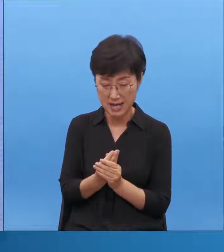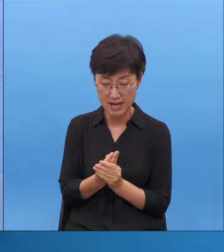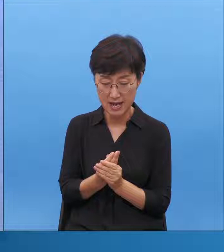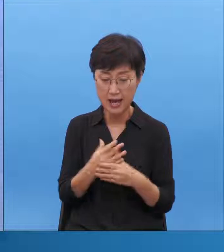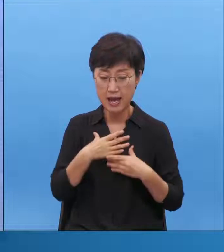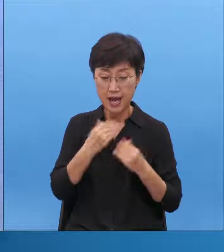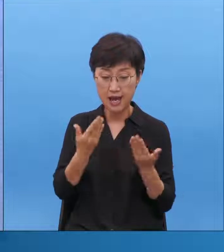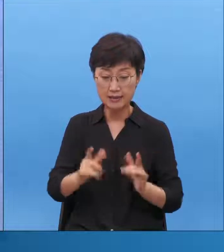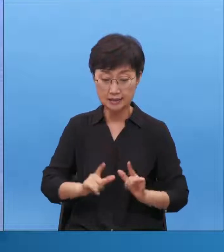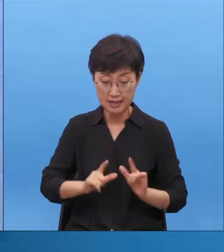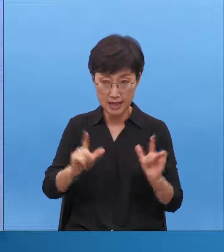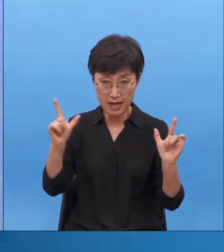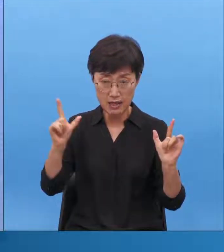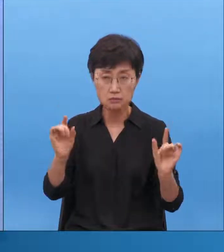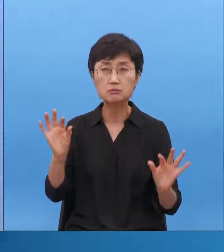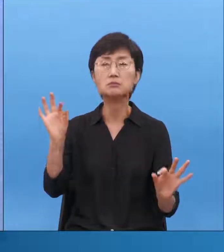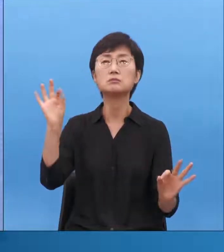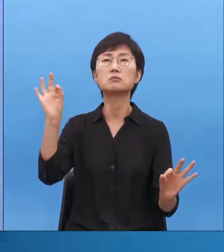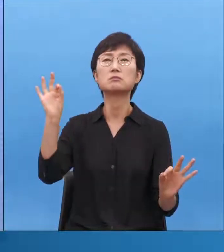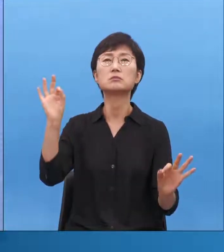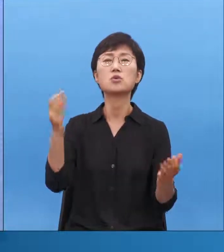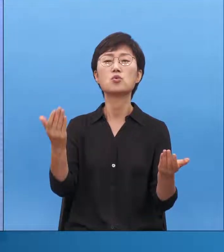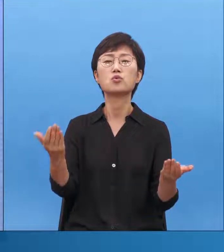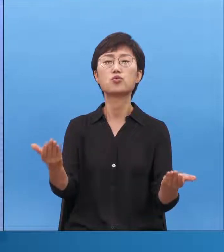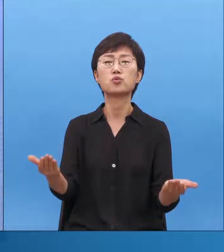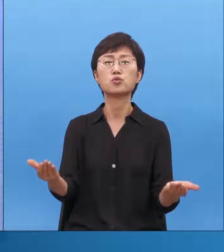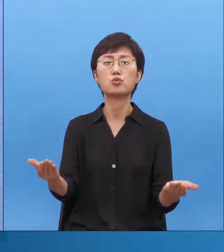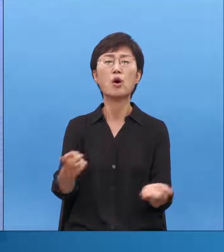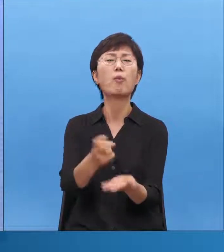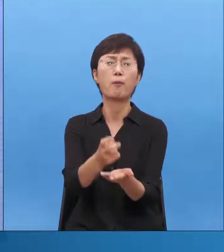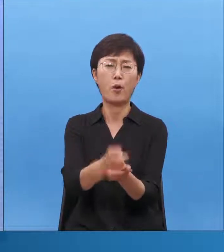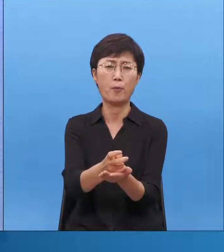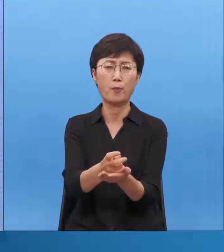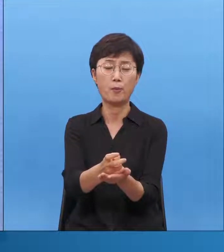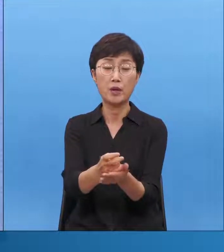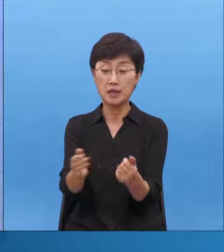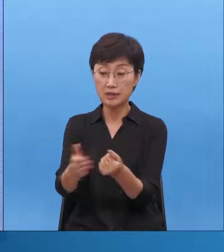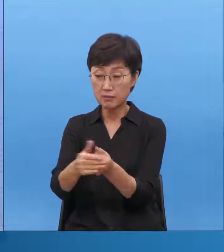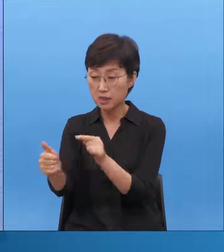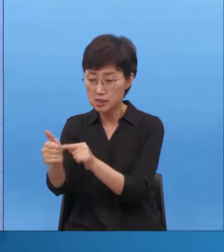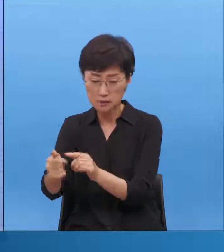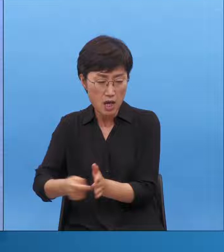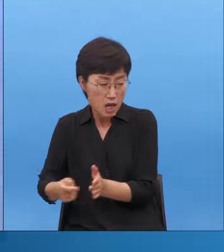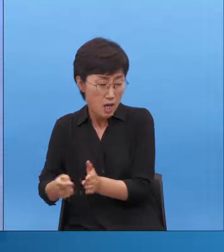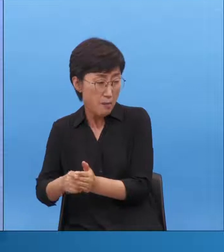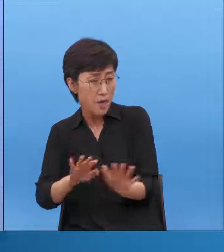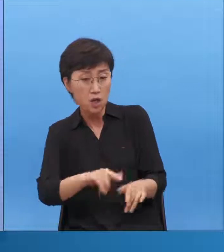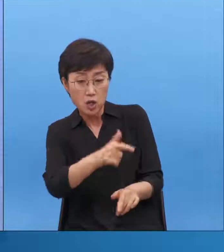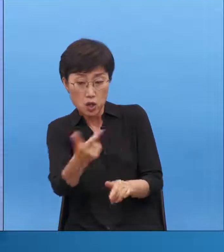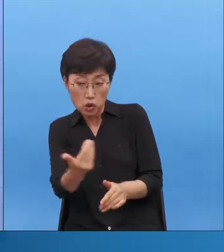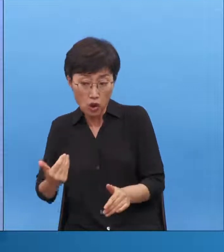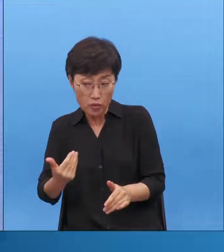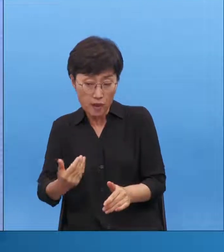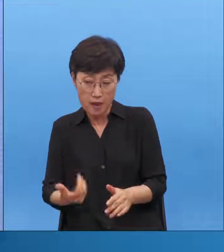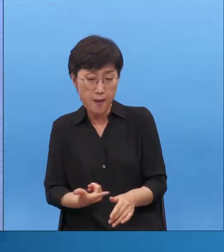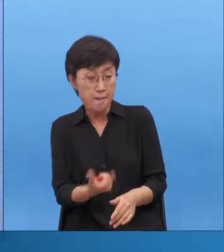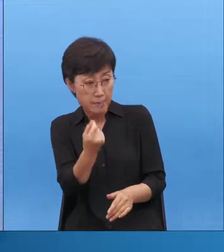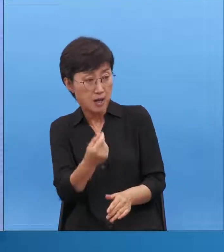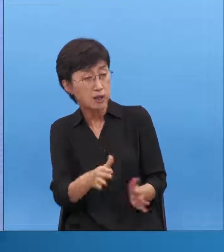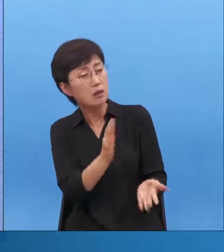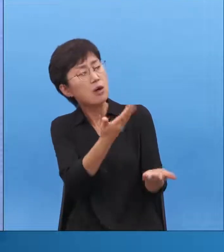급히 가서 예수님 시체를 달라는 겁니다. And yet he quickly goes and asks for the corpse of Jesus. 그래서 그